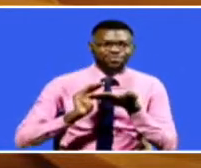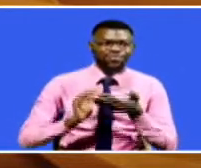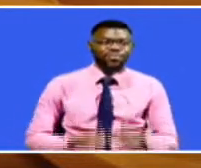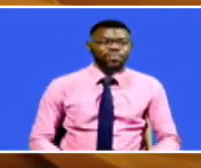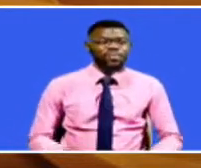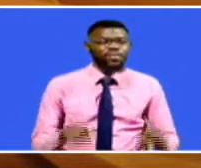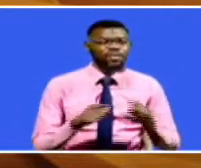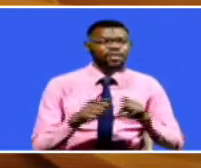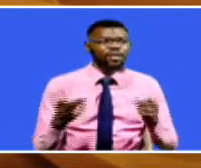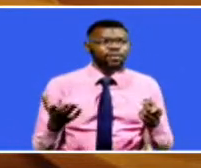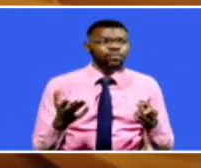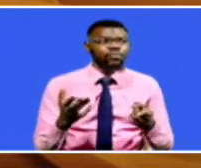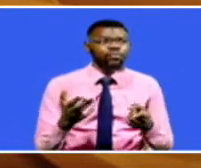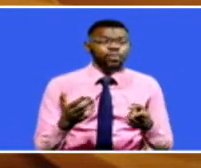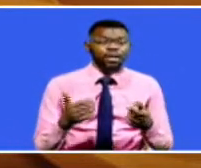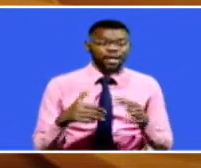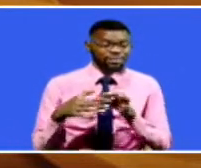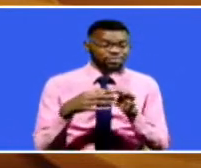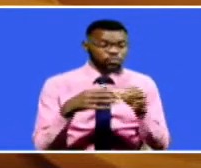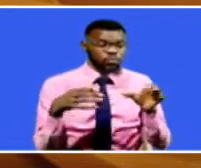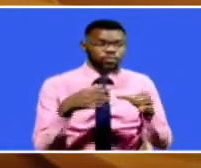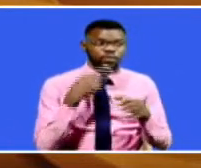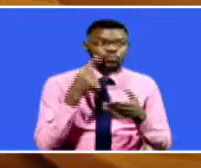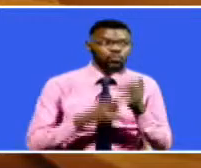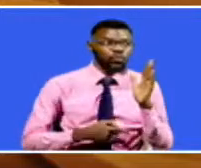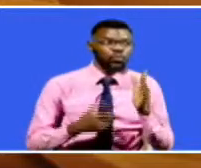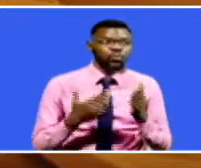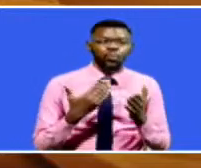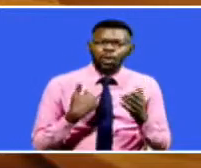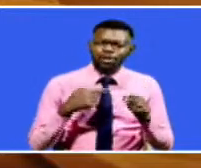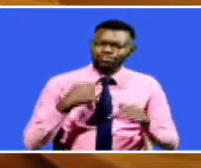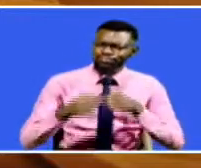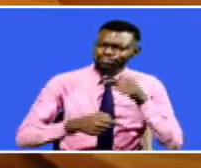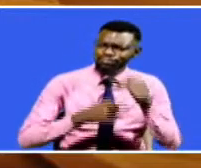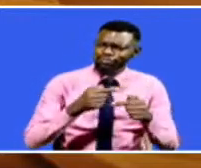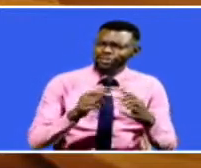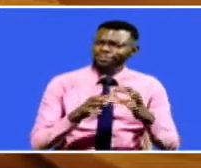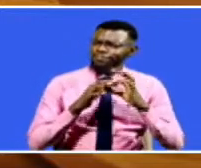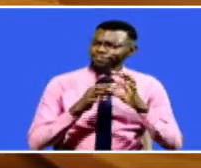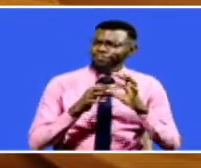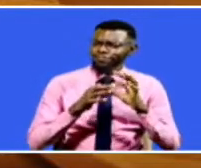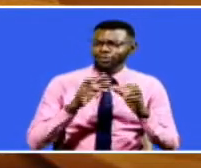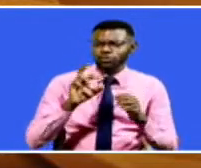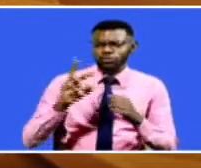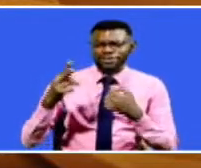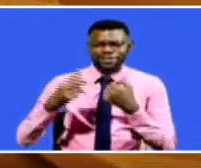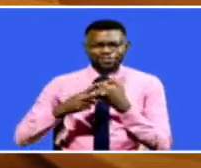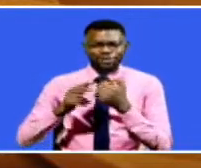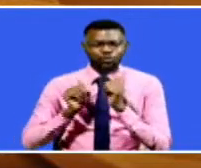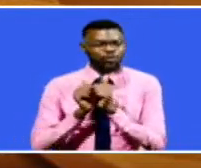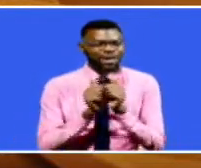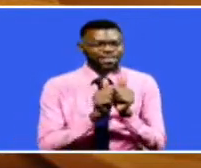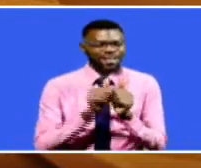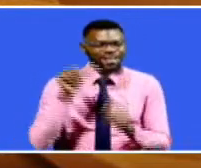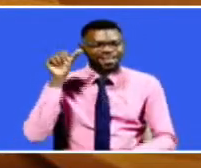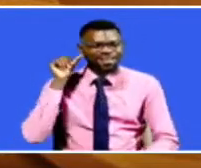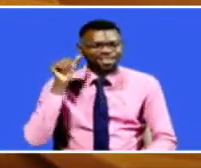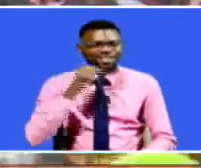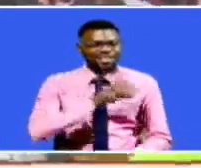Aidha umetoa hakikisho muungano huo utasalia imara hadi mwaka 2027. Alan Ochanda na taarifa hiyo.